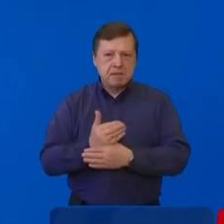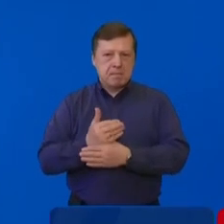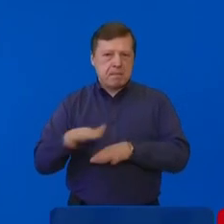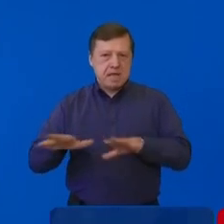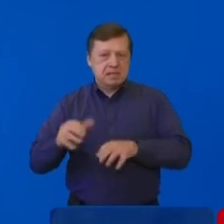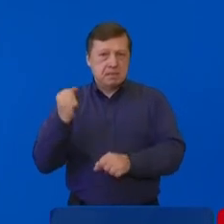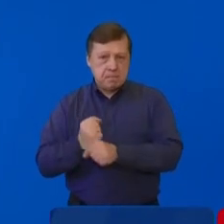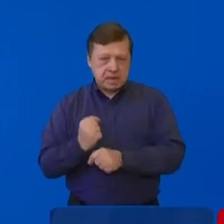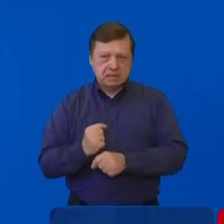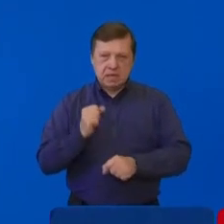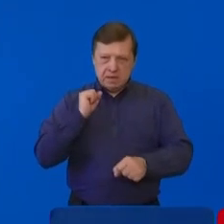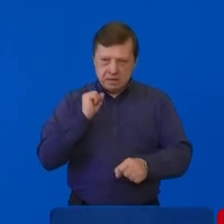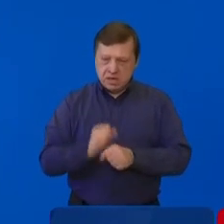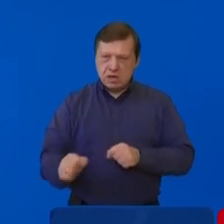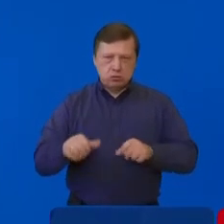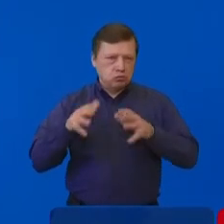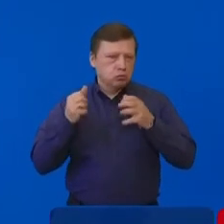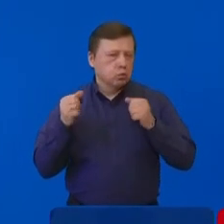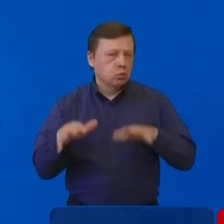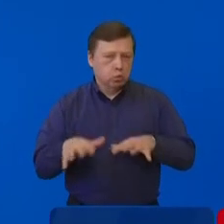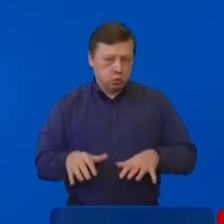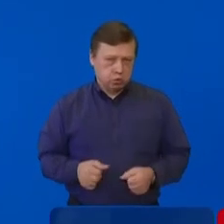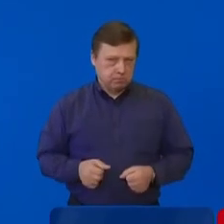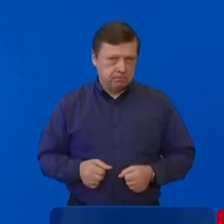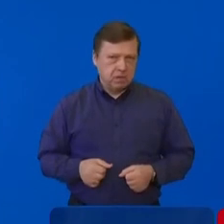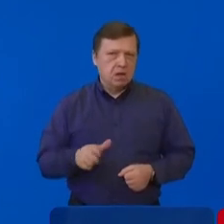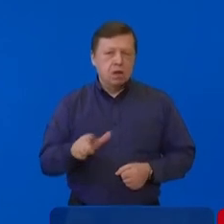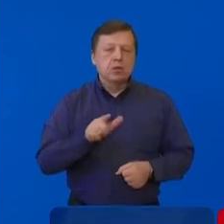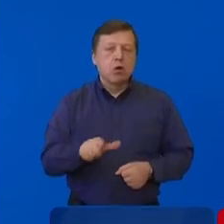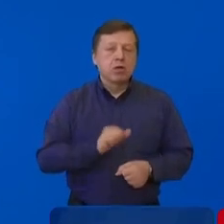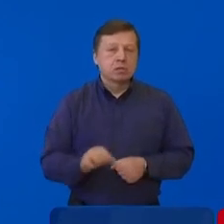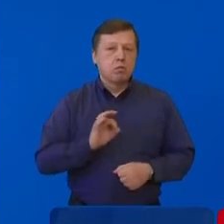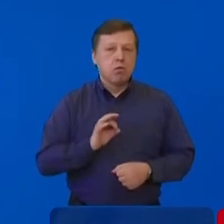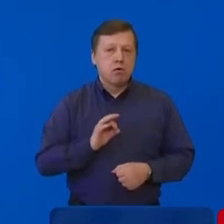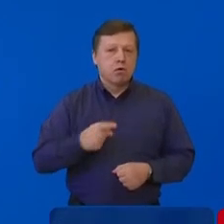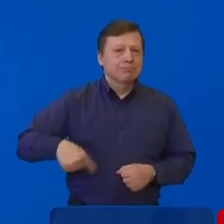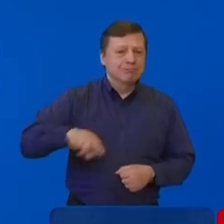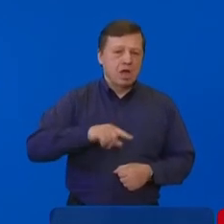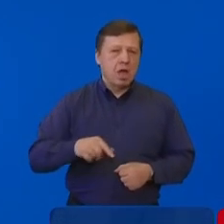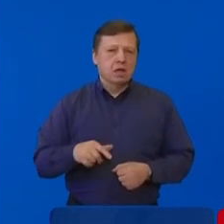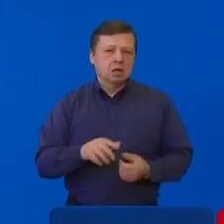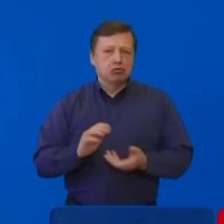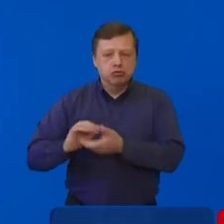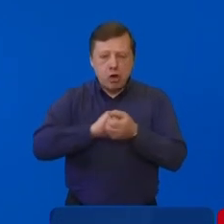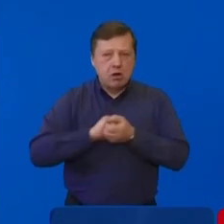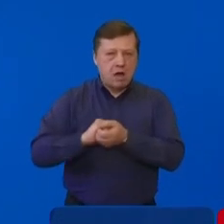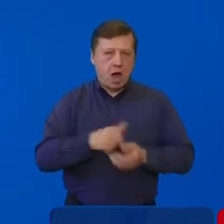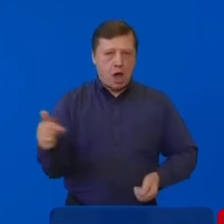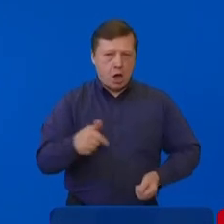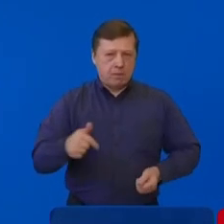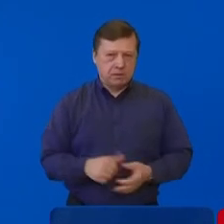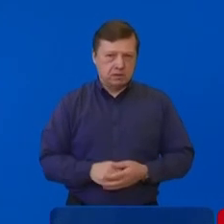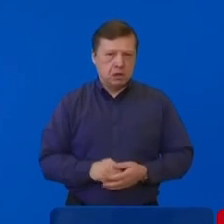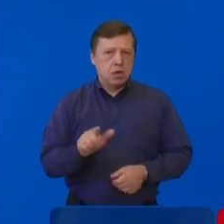jest ogromne. I to jest nasz solidarny obowiązek. To jest nasze wspólne dzieło. To jest